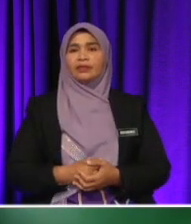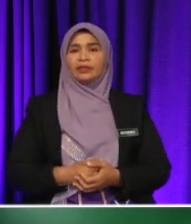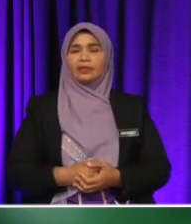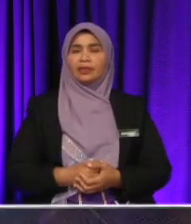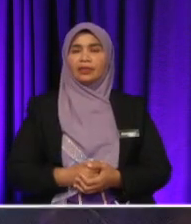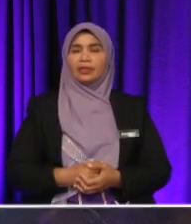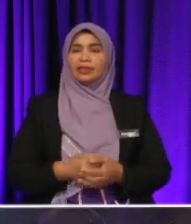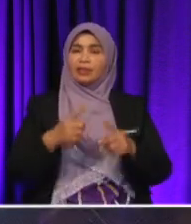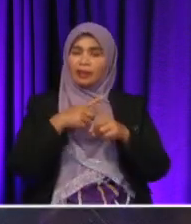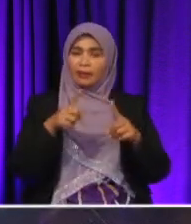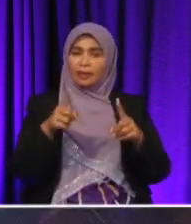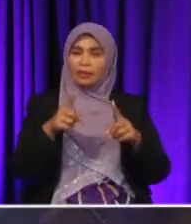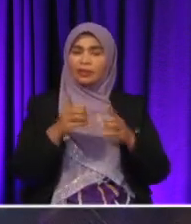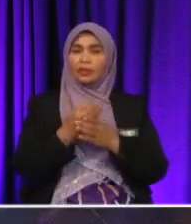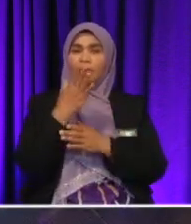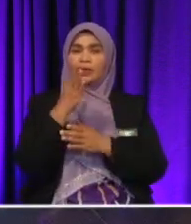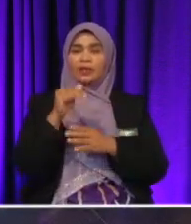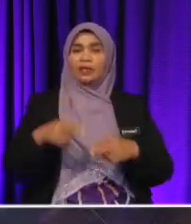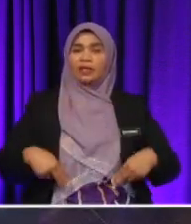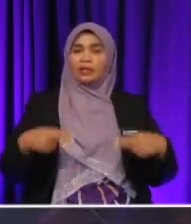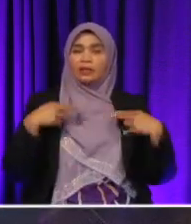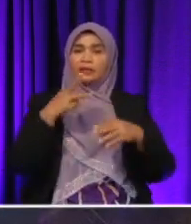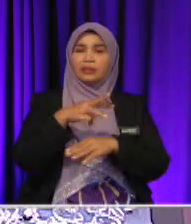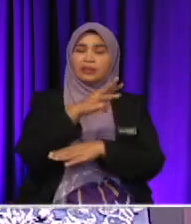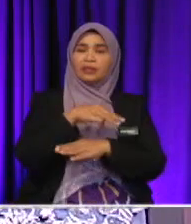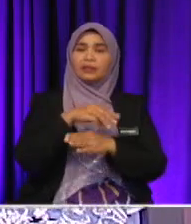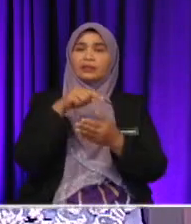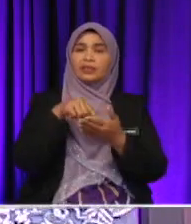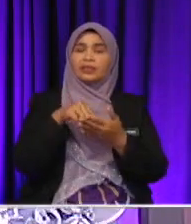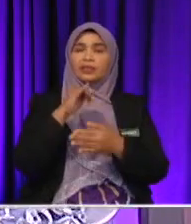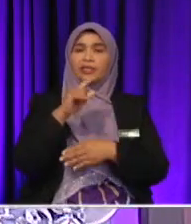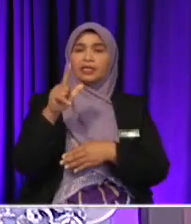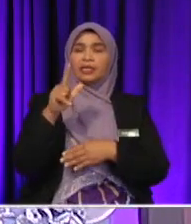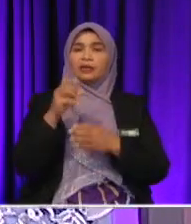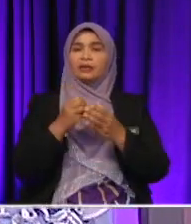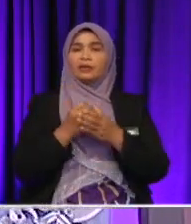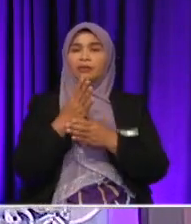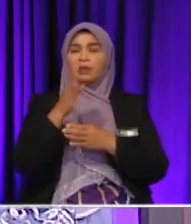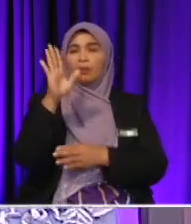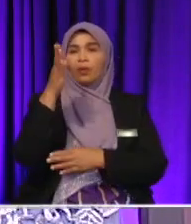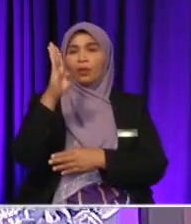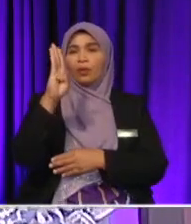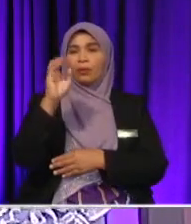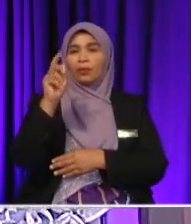tapi tumbuhan yang hidup di kawasan ini adalah tumbuhan pokok bakau